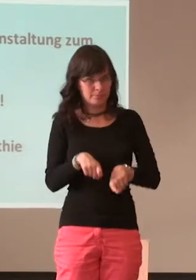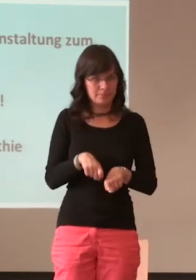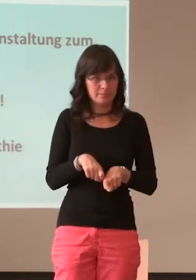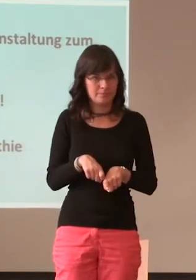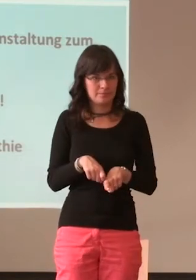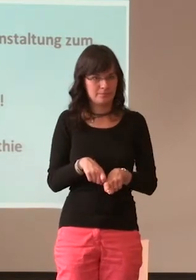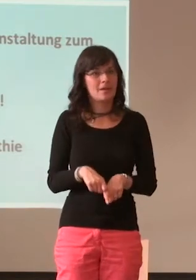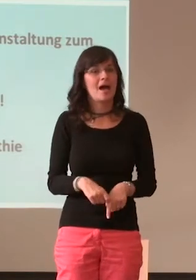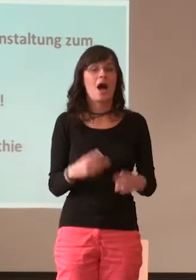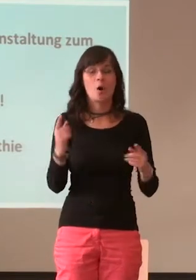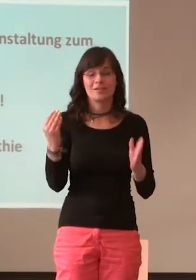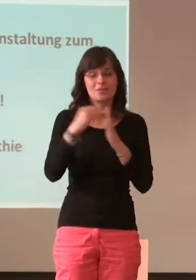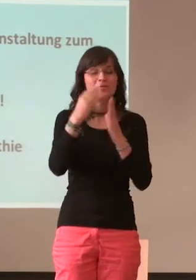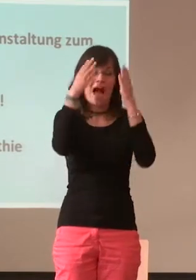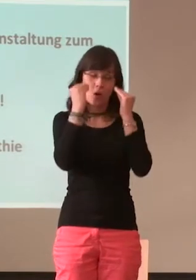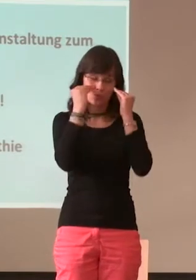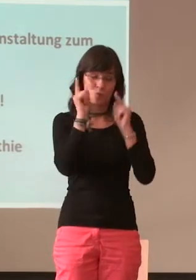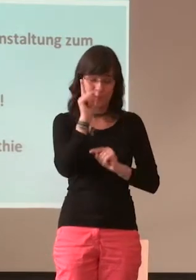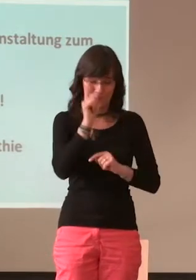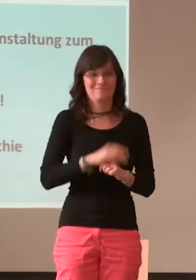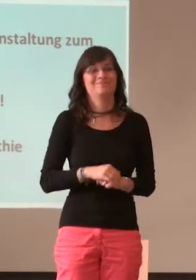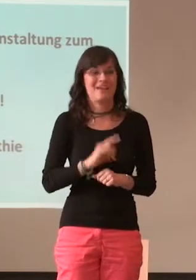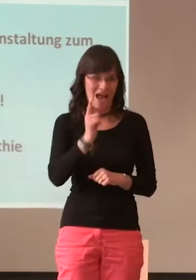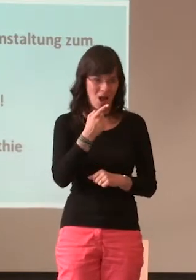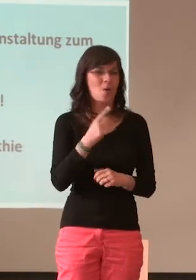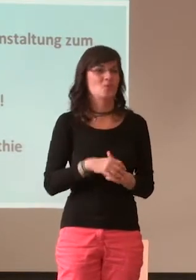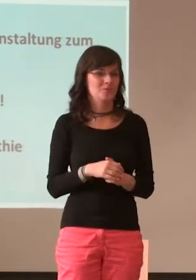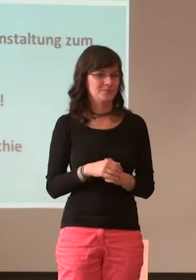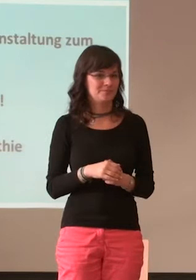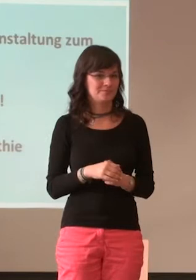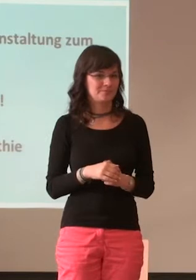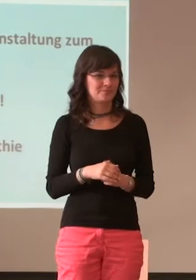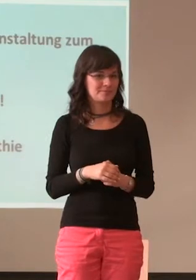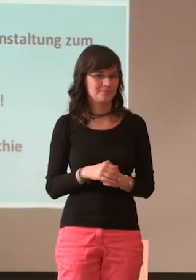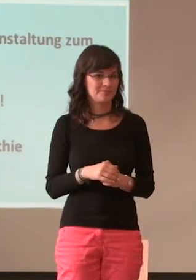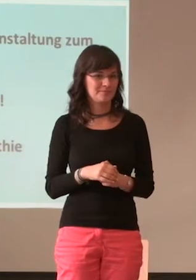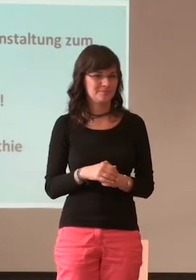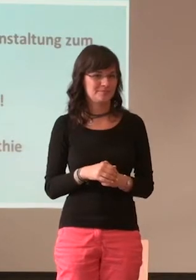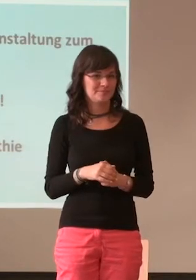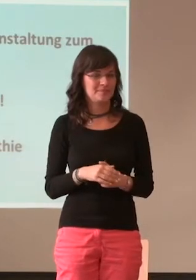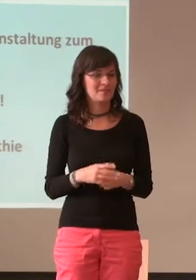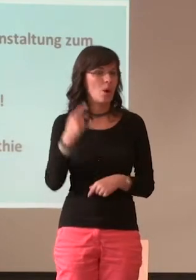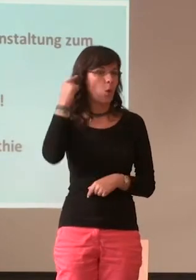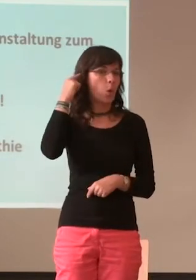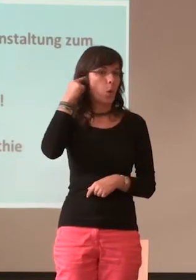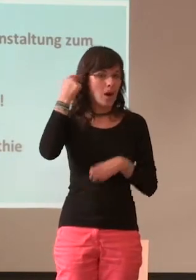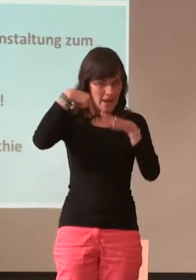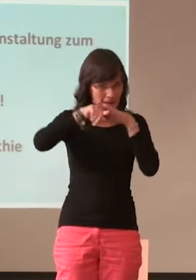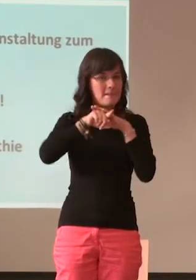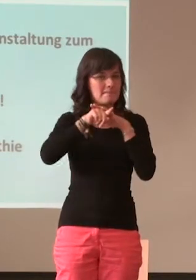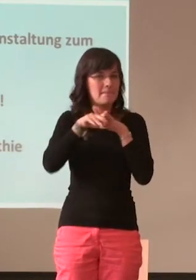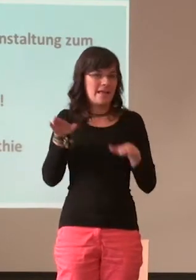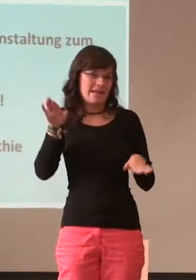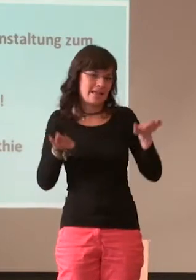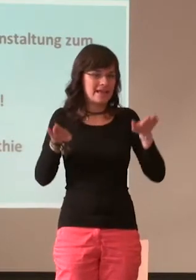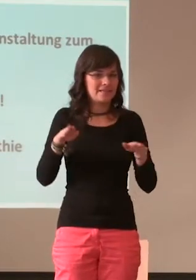Visus, das heißt Augen zu, auch wichtig, um das zweite Gleichgewichtsorgan waren im Mittelohr zu schulen und